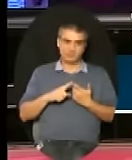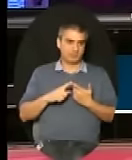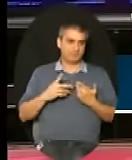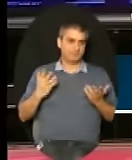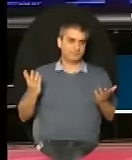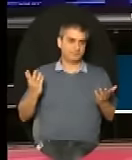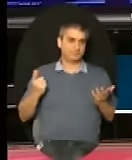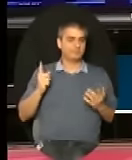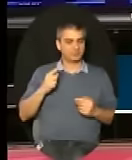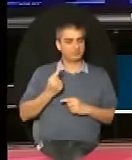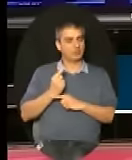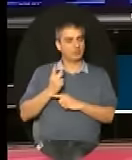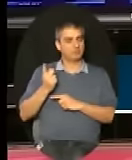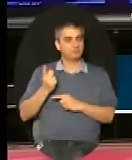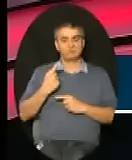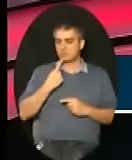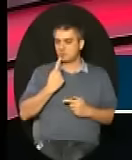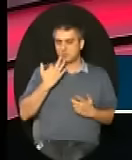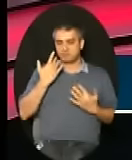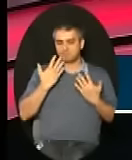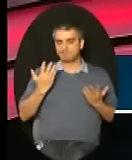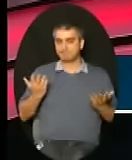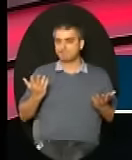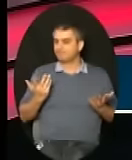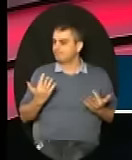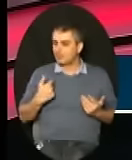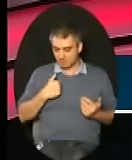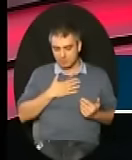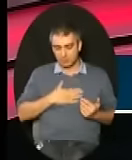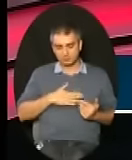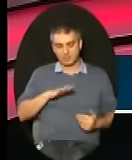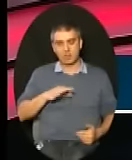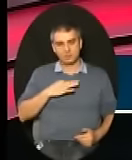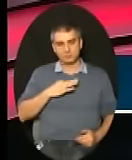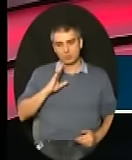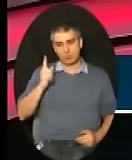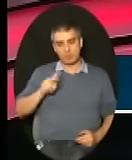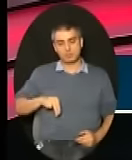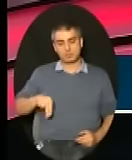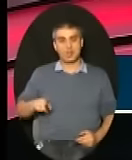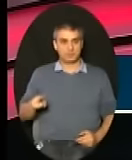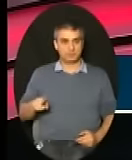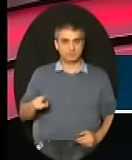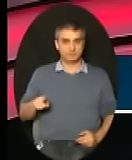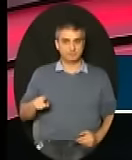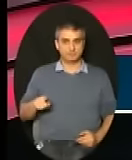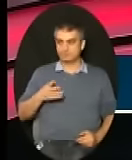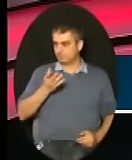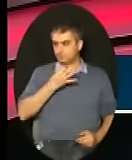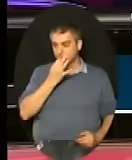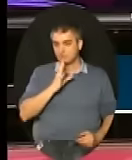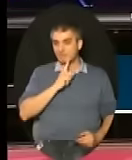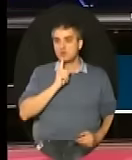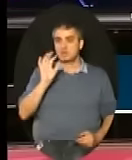אבל יש רגעים שאתה אומר לעצמך, מתישהו אני רוצה שהילדים שלי, אולי הנכדים, כשהם ישאלו איפה